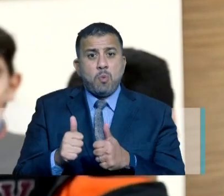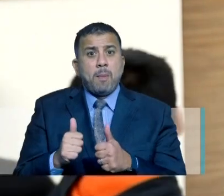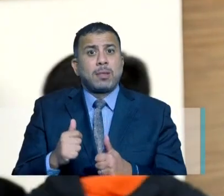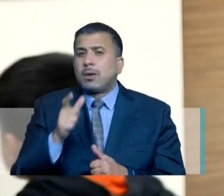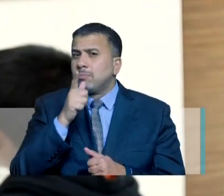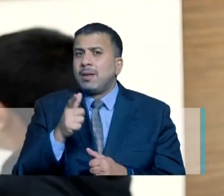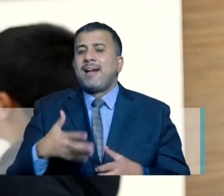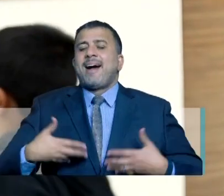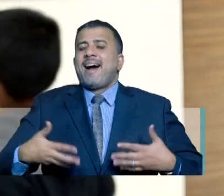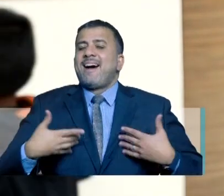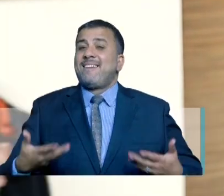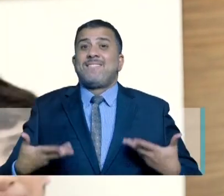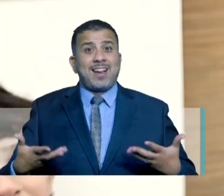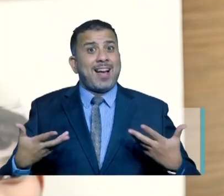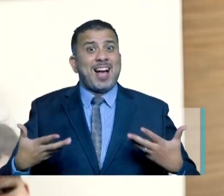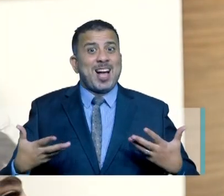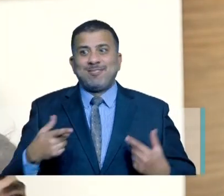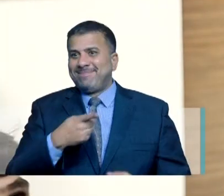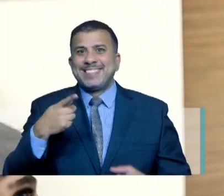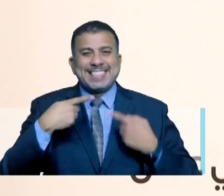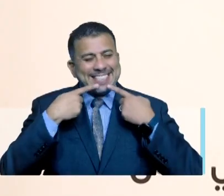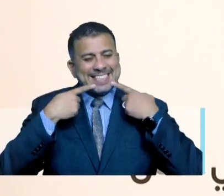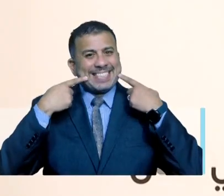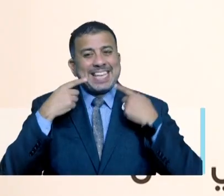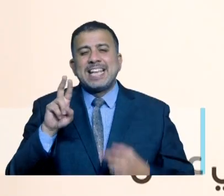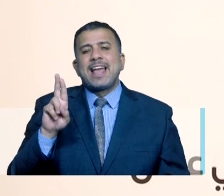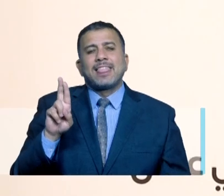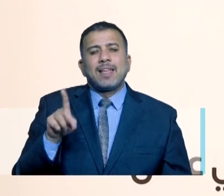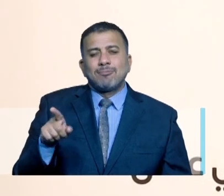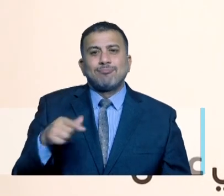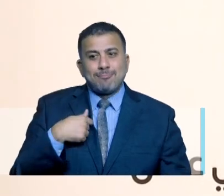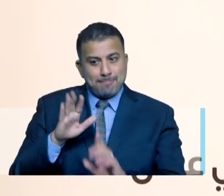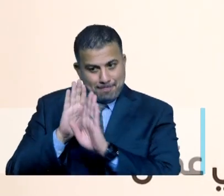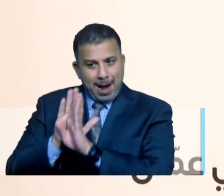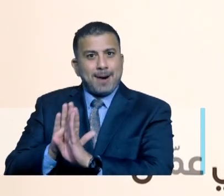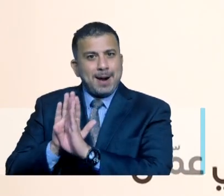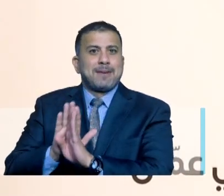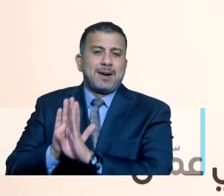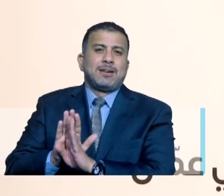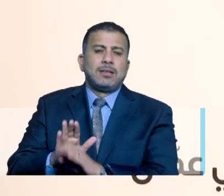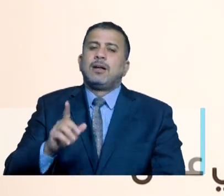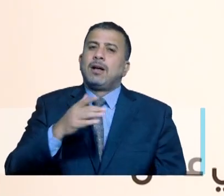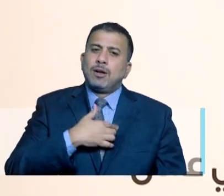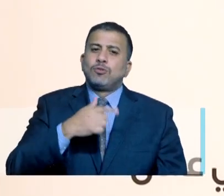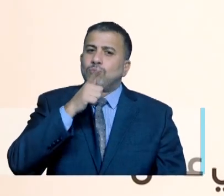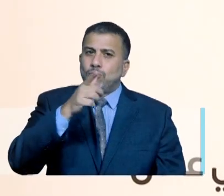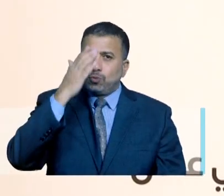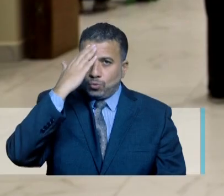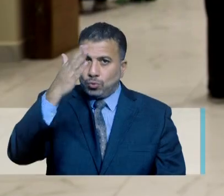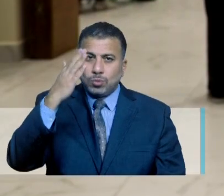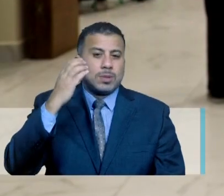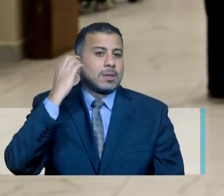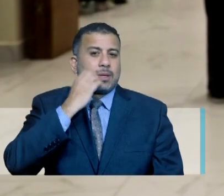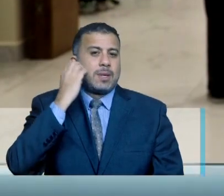مشاركه لافراح وكي يحس اليتيم ان نقف الى جنبه حاب اشكر دوله